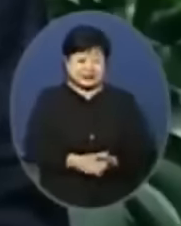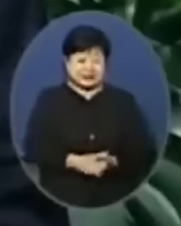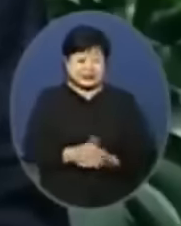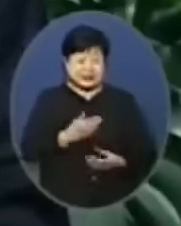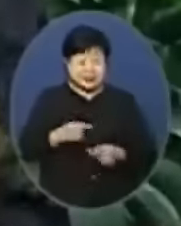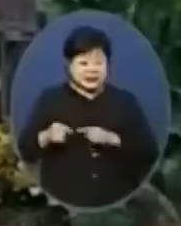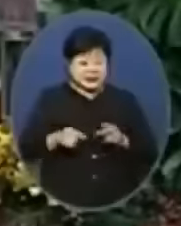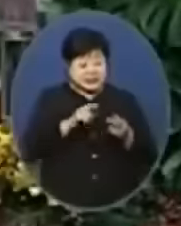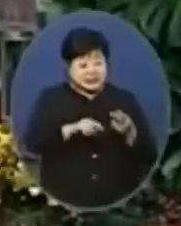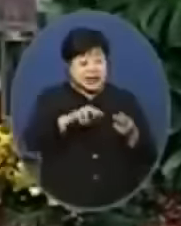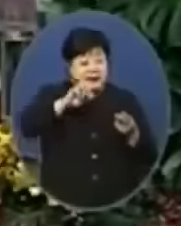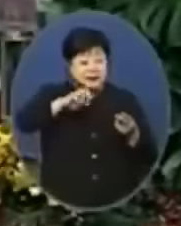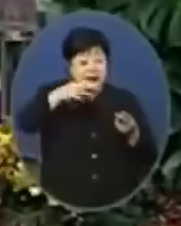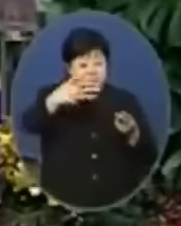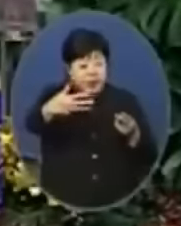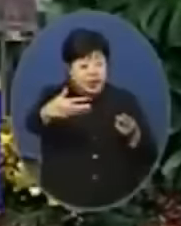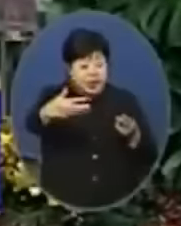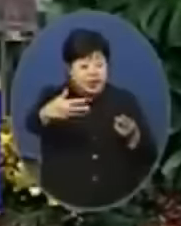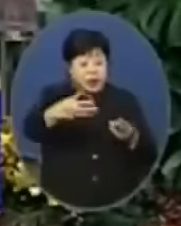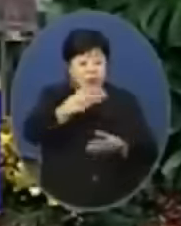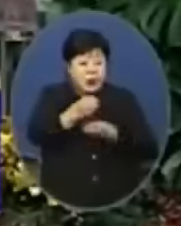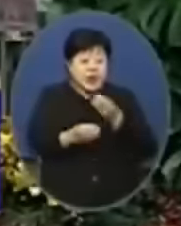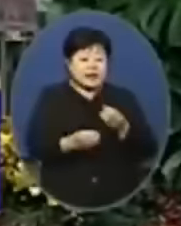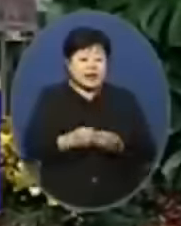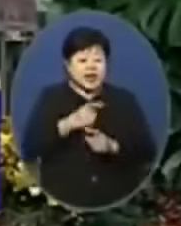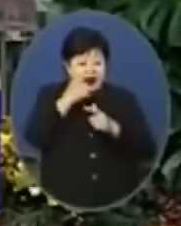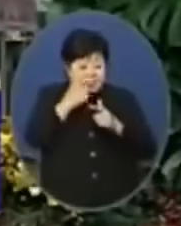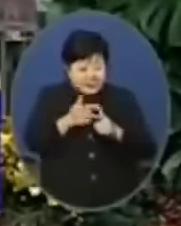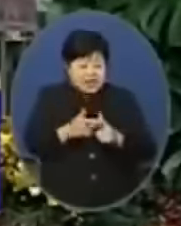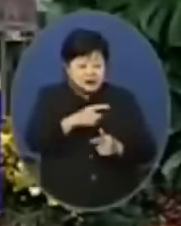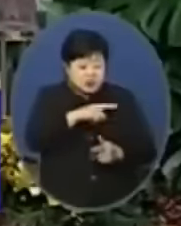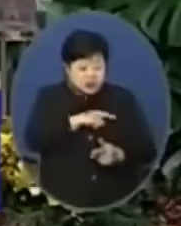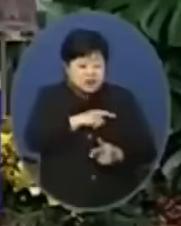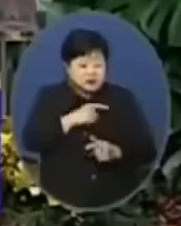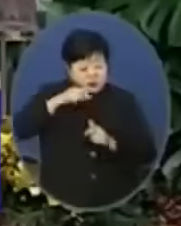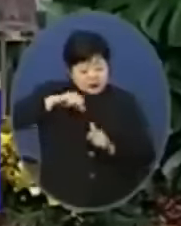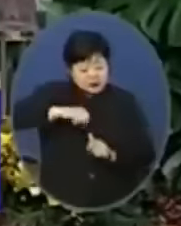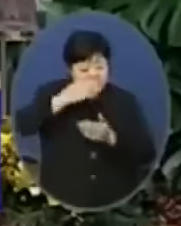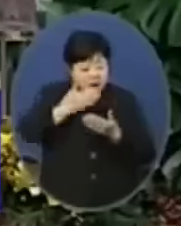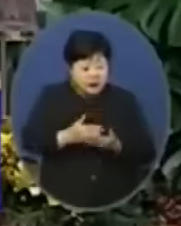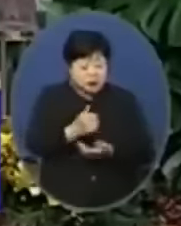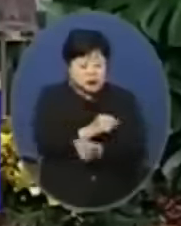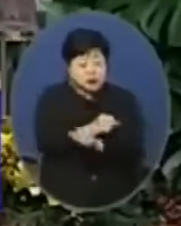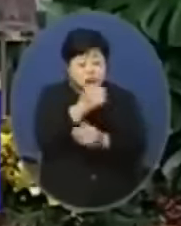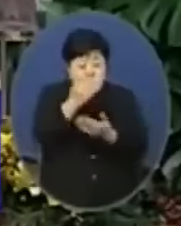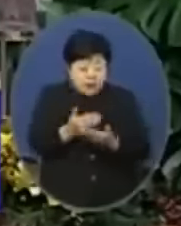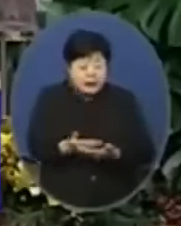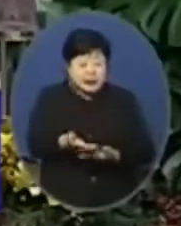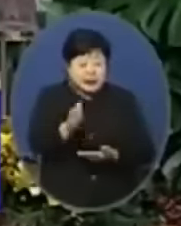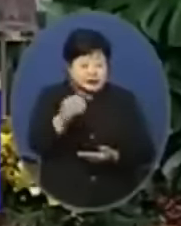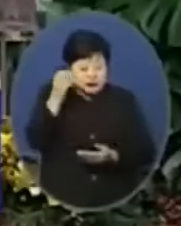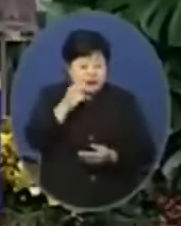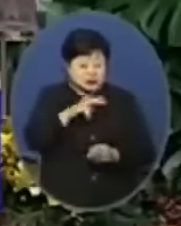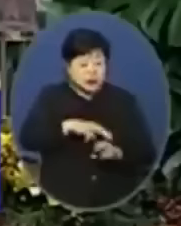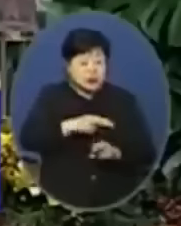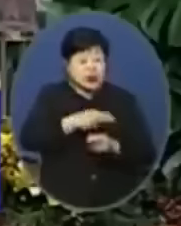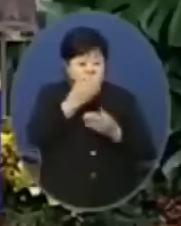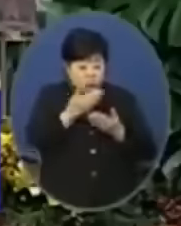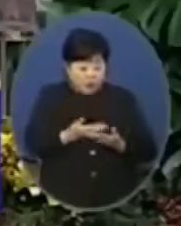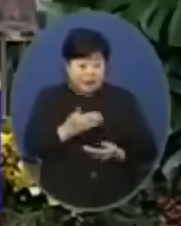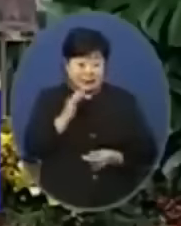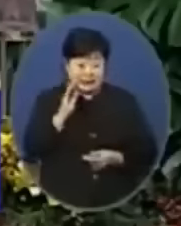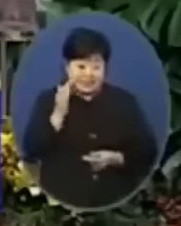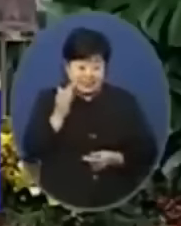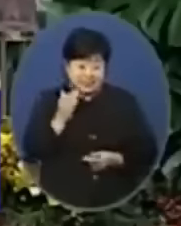사도행전 2장 34절에 너희가 회개하여 각각 예수 그리스도의 이름으로 침례를 받고 죄사함을 받으라. 그리하면 성령의 선물을